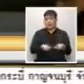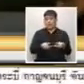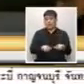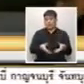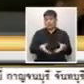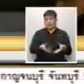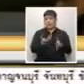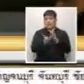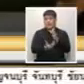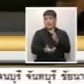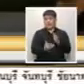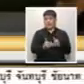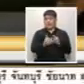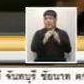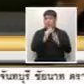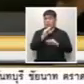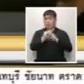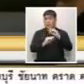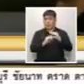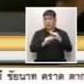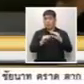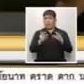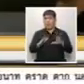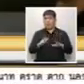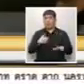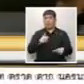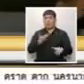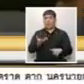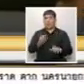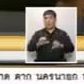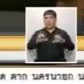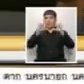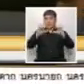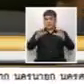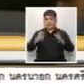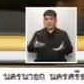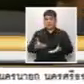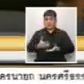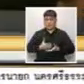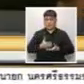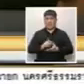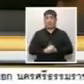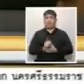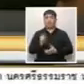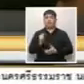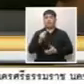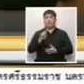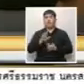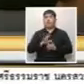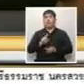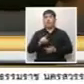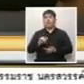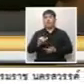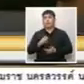ที่เหลือจากการใช้จากการก่อสร้างเนี่ยถือว่าเป็นทรัพย์สินของราชการนะคะให้ผู้รับจ้างเนี่ยนำออกไปเก็บไว้น